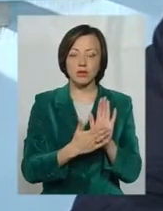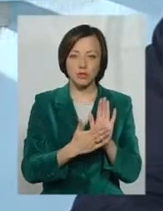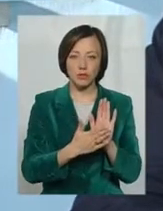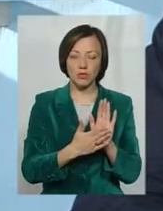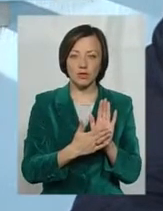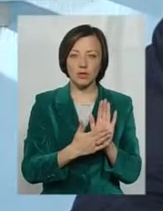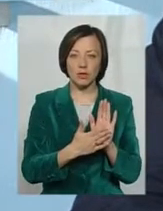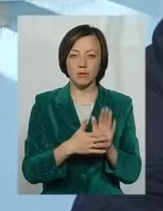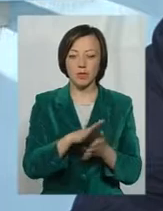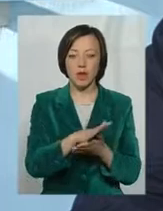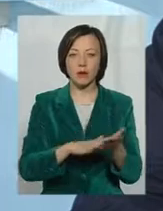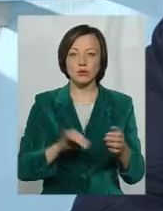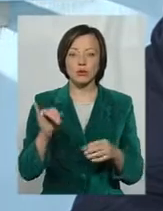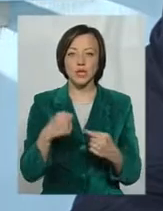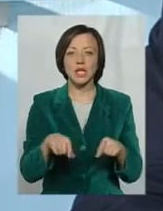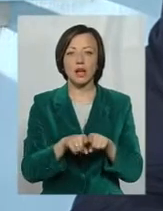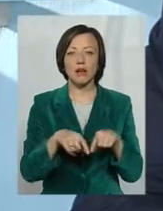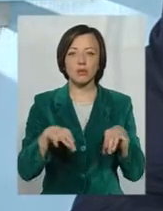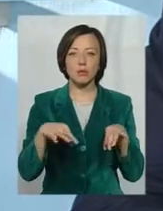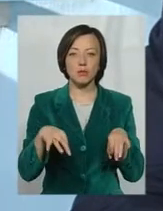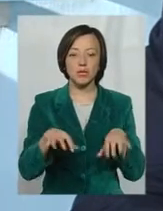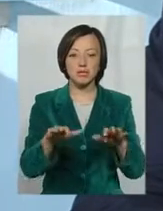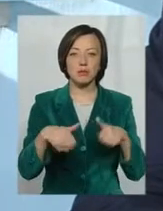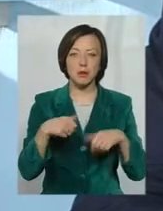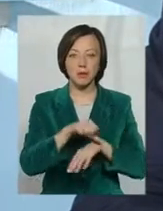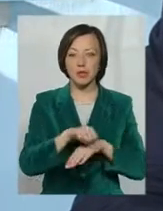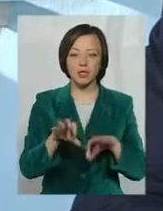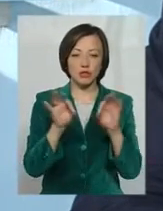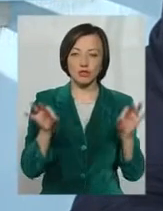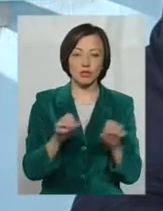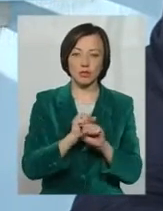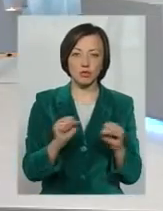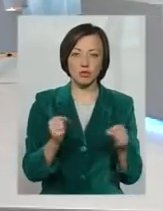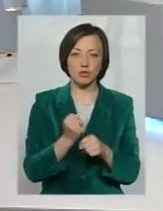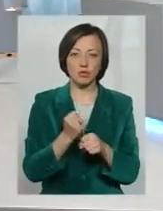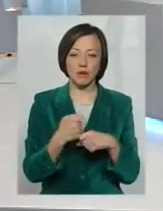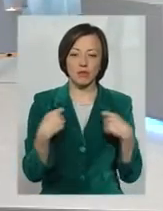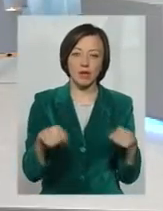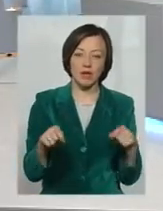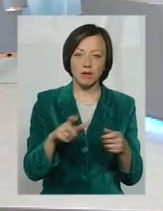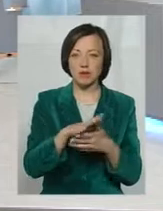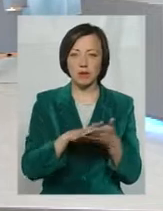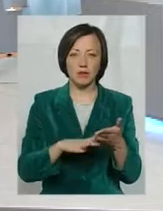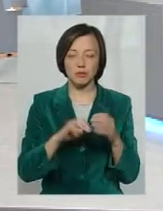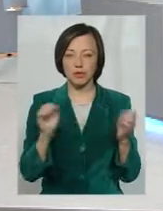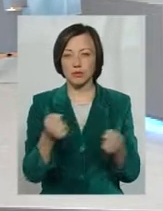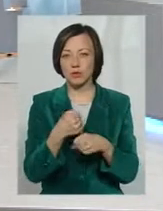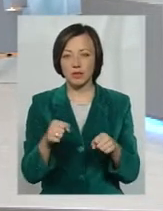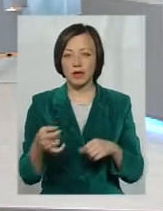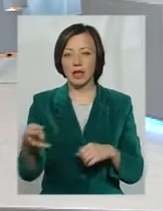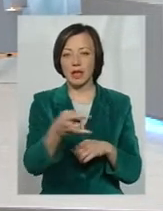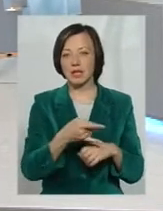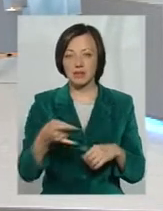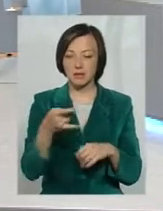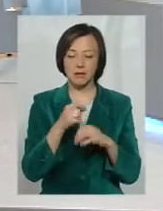подальшому. І такі автомобілі вилучаються митницею, з ними нічого не можна зробити. Тобто реалізувати і в подальшому їздити на